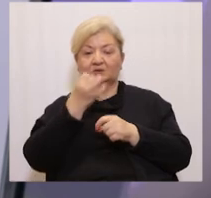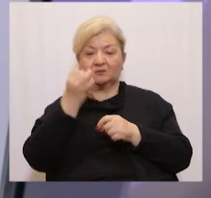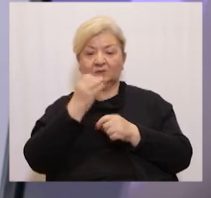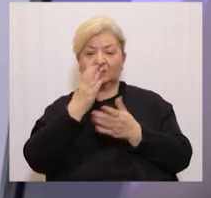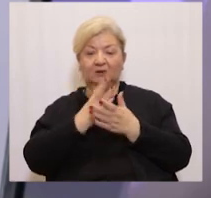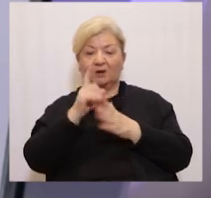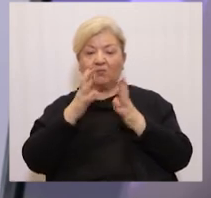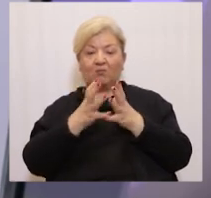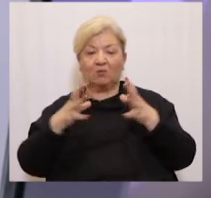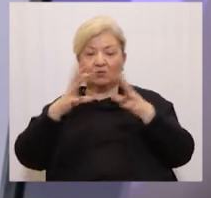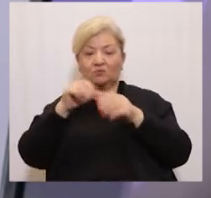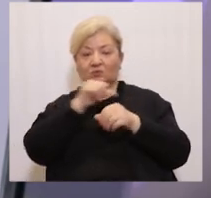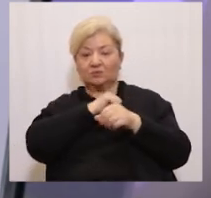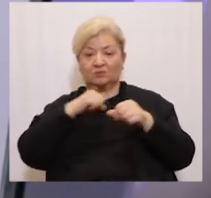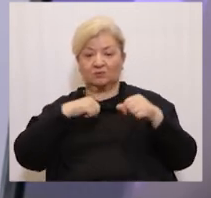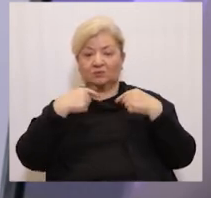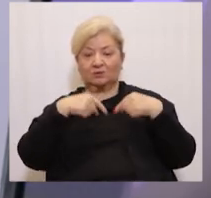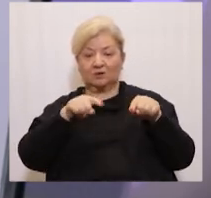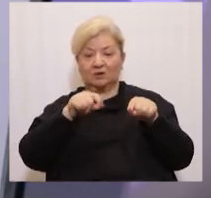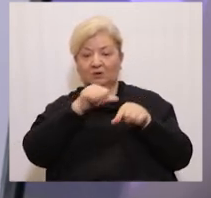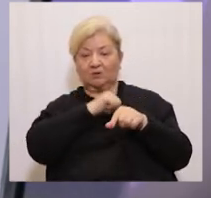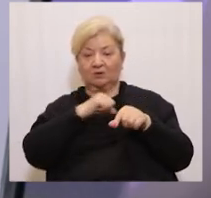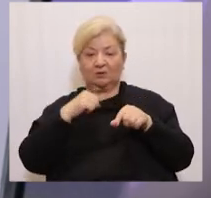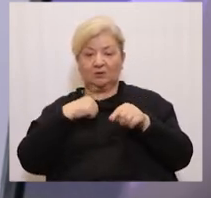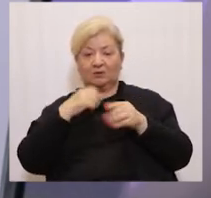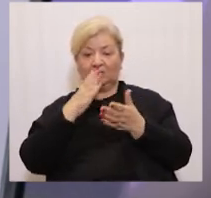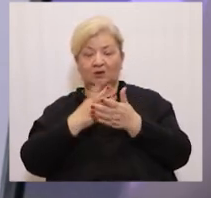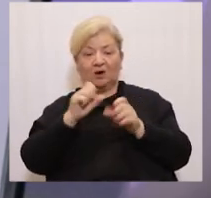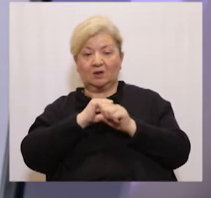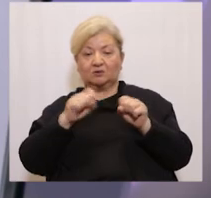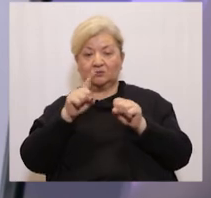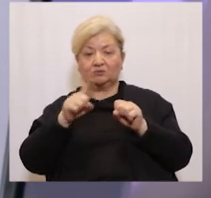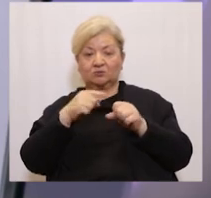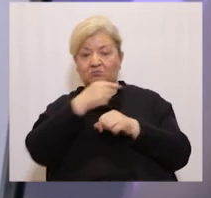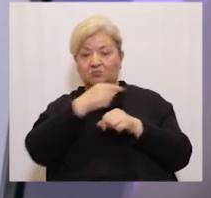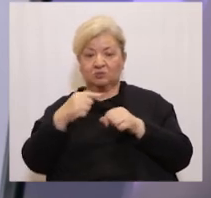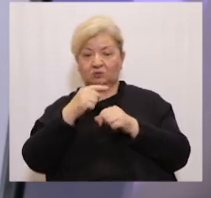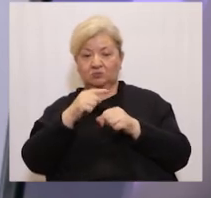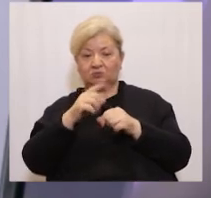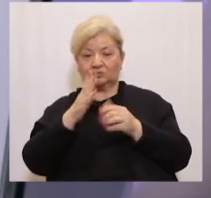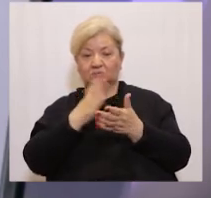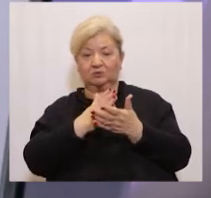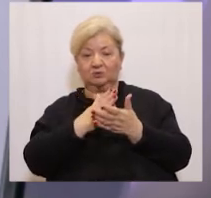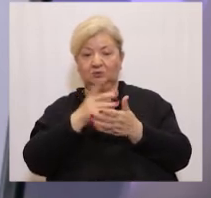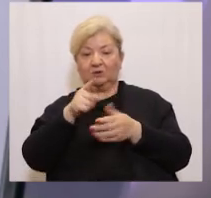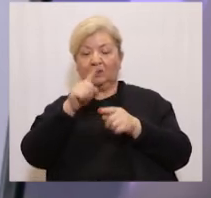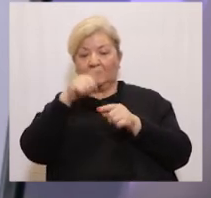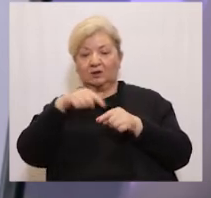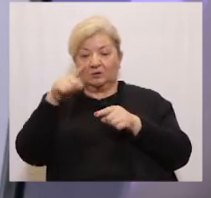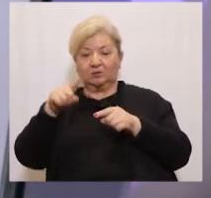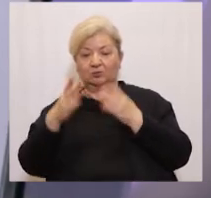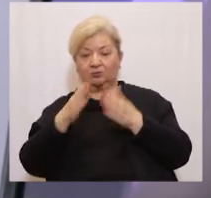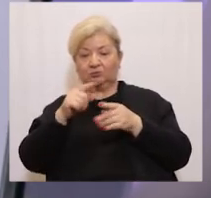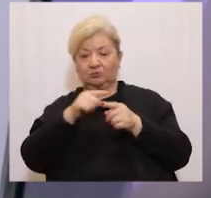რომ მოცულობა თავისთავად ცხადია, რომ არ შეიძლება იყოს უარყოფითი. ეხა ამ გრაფიკს ჩვენ